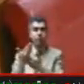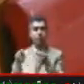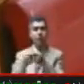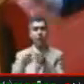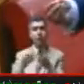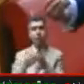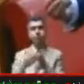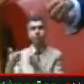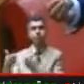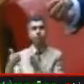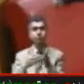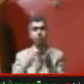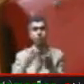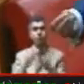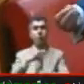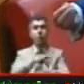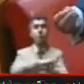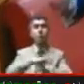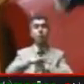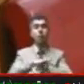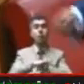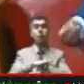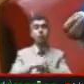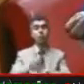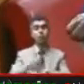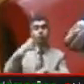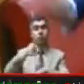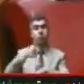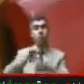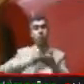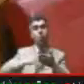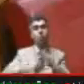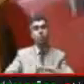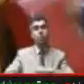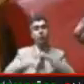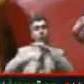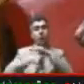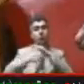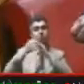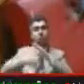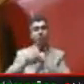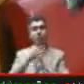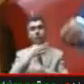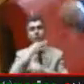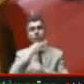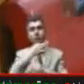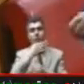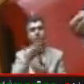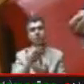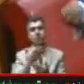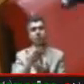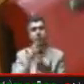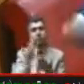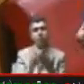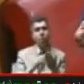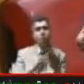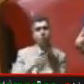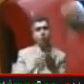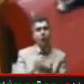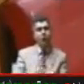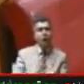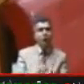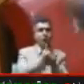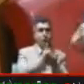خارج إدارة قوية ناجعة مبسطة للمصافر مسهلة الولوج